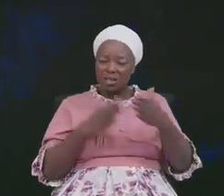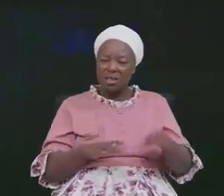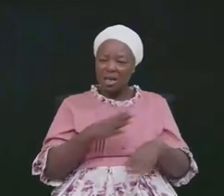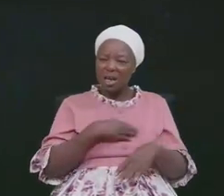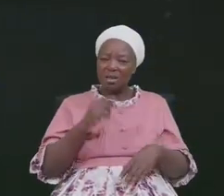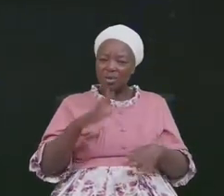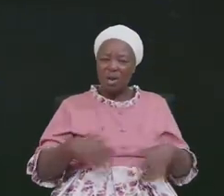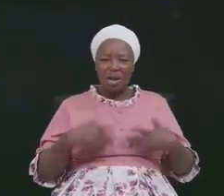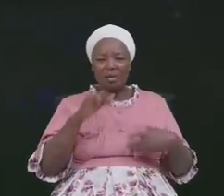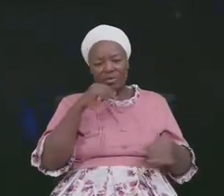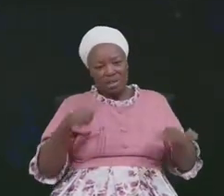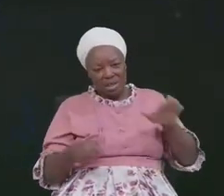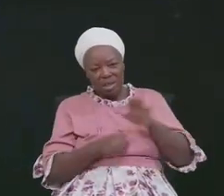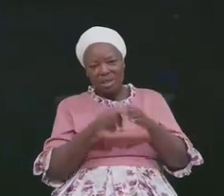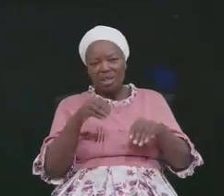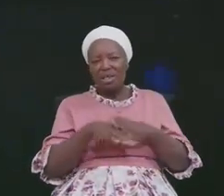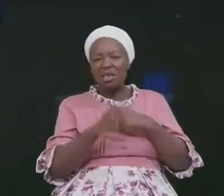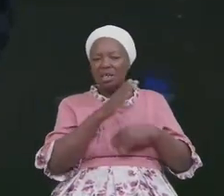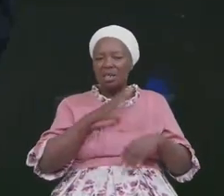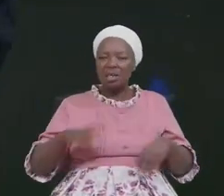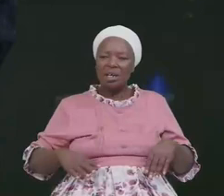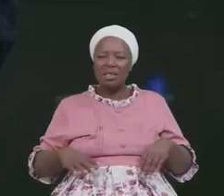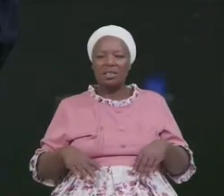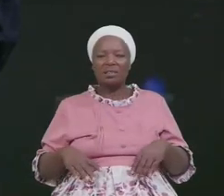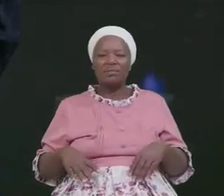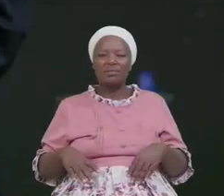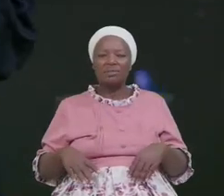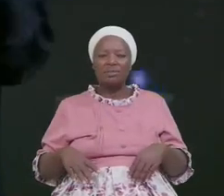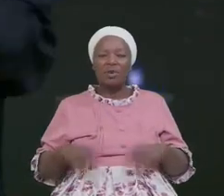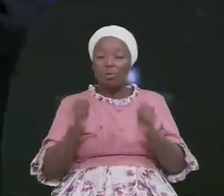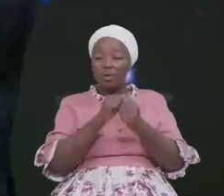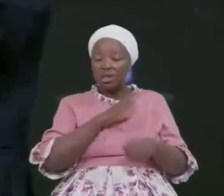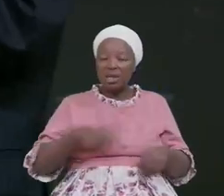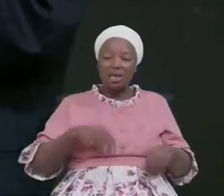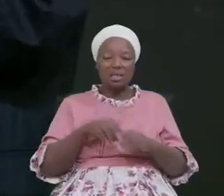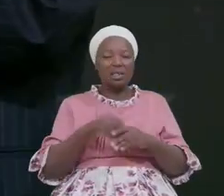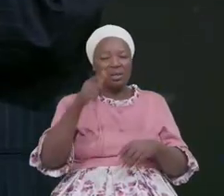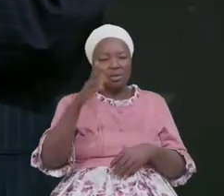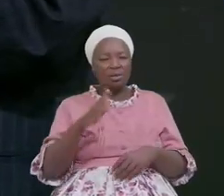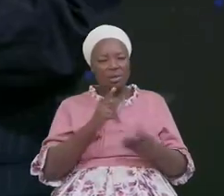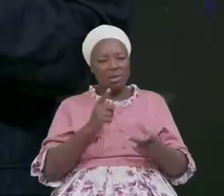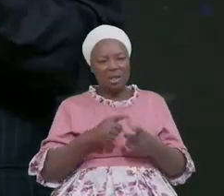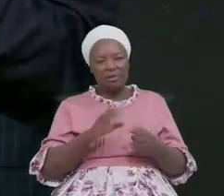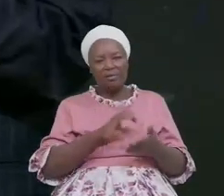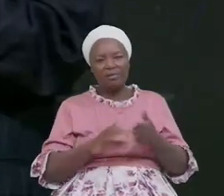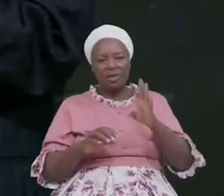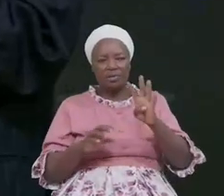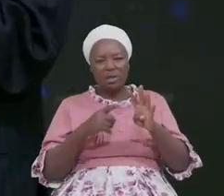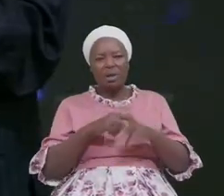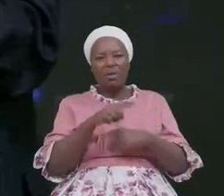Et votre vie est cachée avec Christ en Dieu. Verset 4. Quand Christ, votre vie,